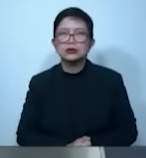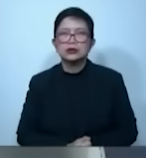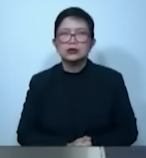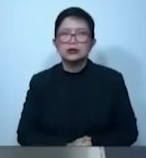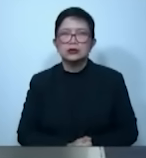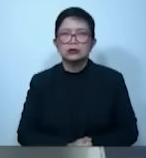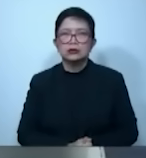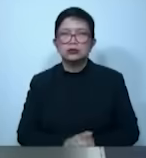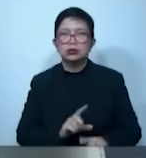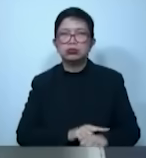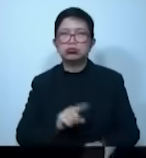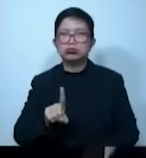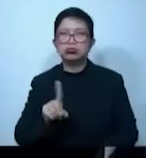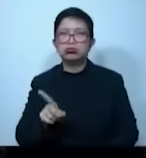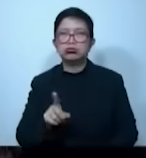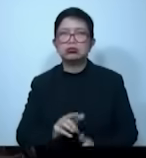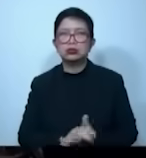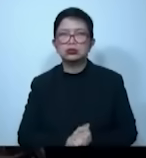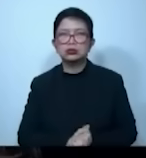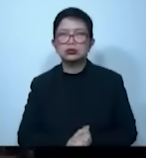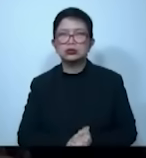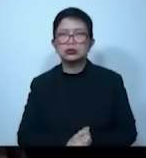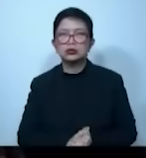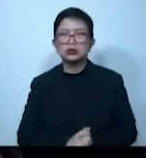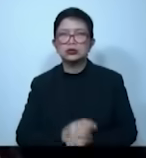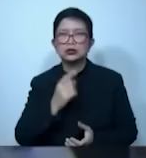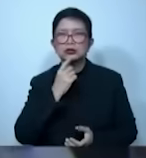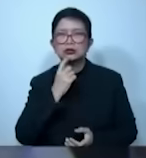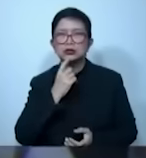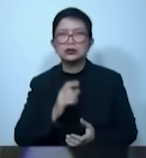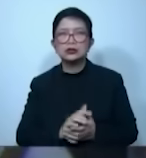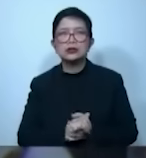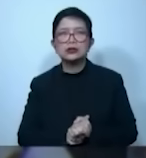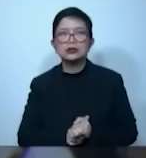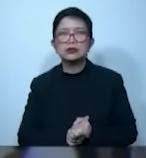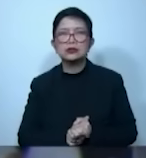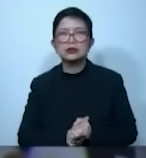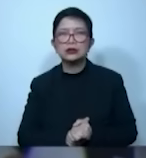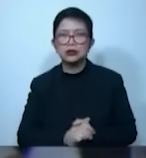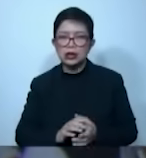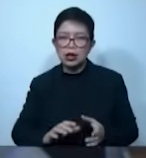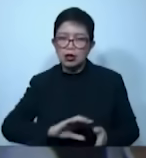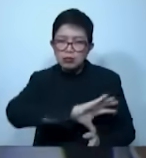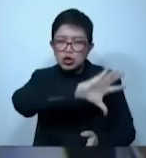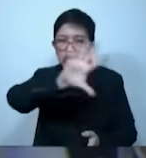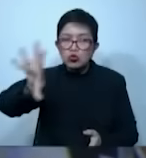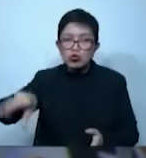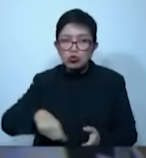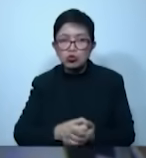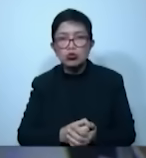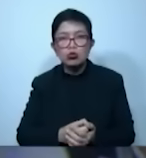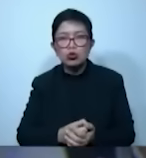1 waktunya 1 menit dari sekarang soal komprensi atau tidak komprehensif terkait dengan